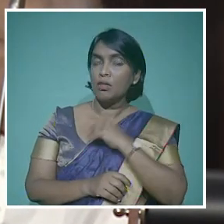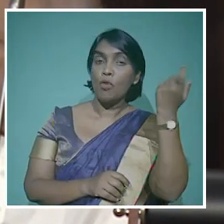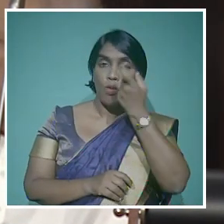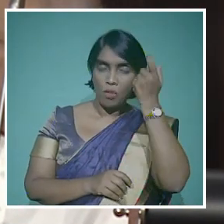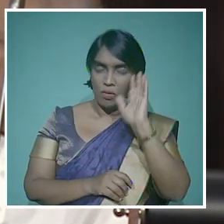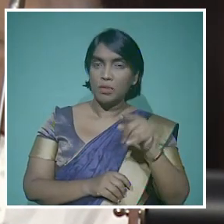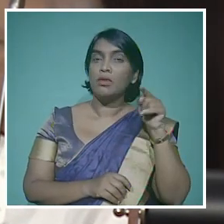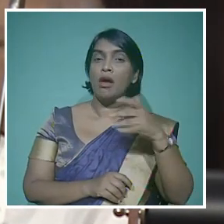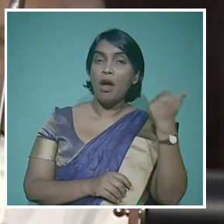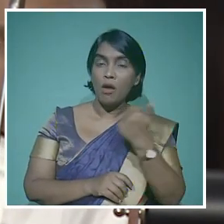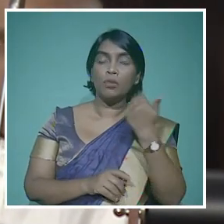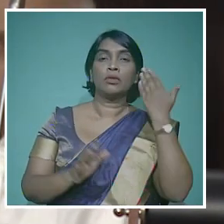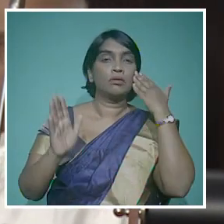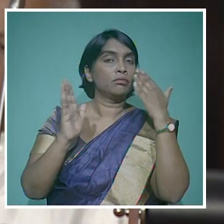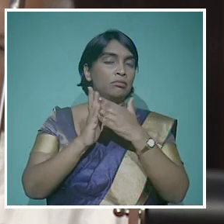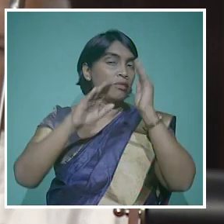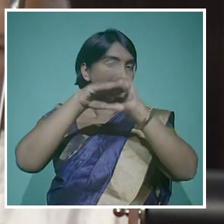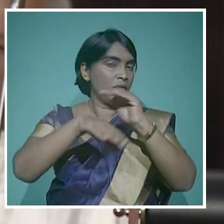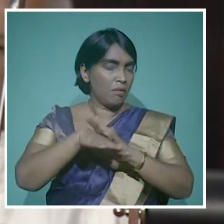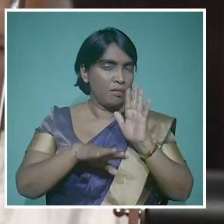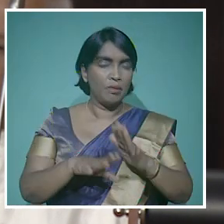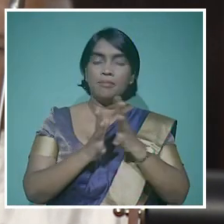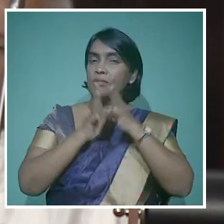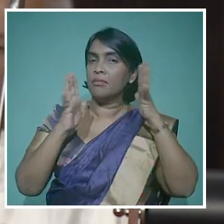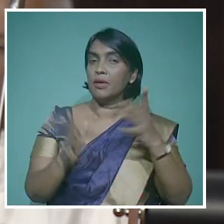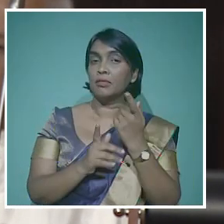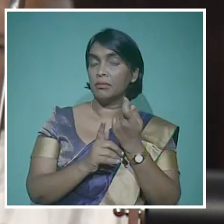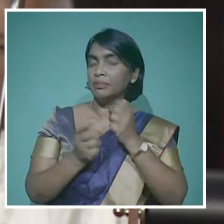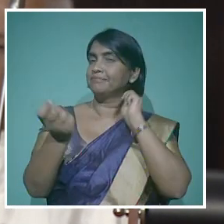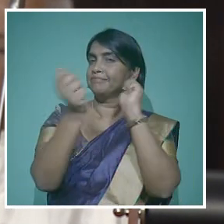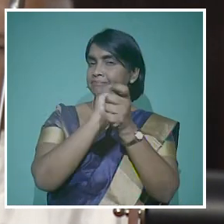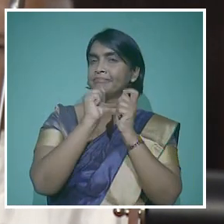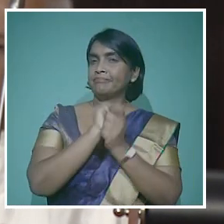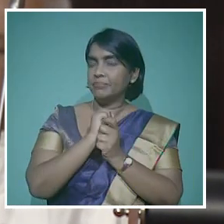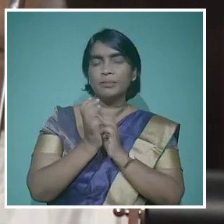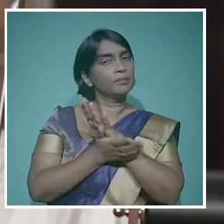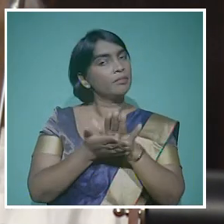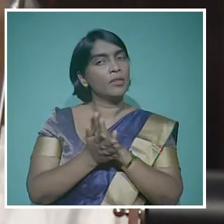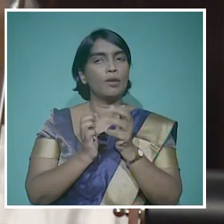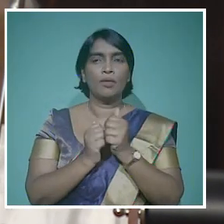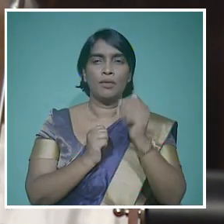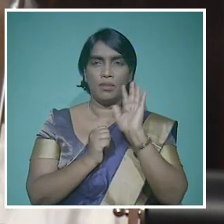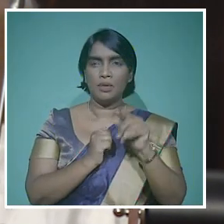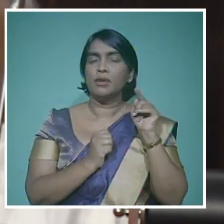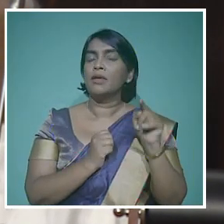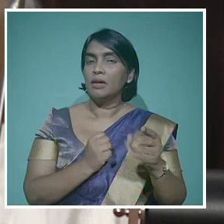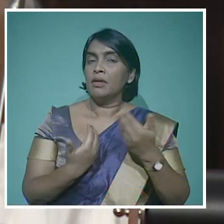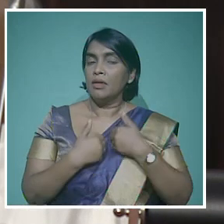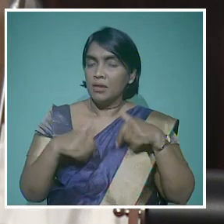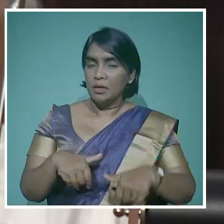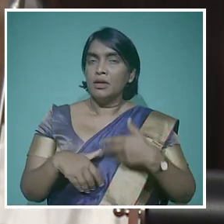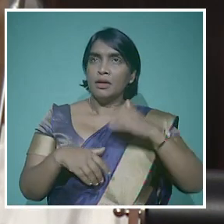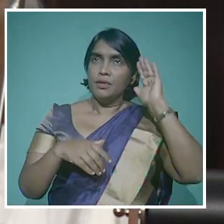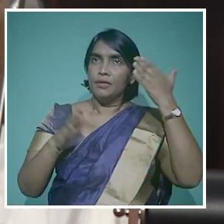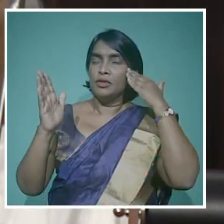යුතුයි. අලුත් ක්ෂේත්‍රයන් හඳුනාගත යුතුයි. දැවැන්ත ආර්ථික ප්‍රතිසංස්කරණ සහ ප්‍රතිසංවිධාන සිදු කළ යුතුයි. අප මෙතනදී